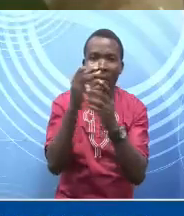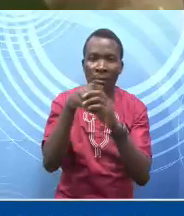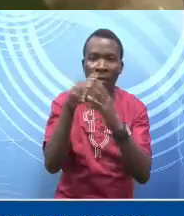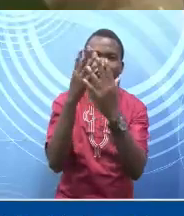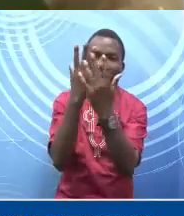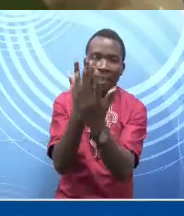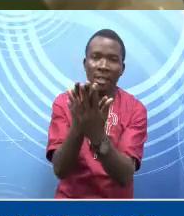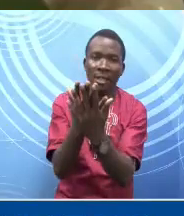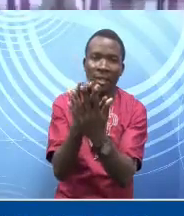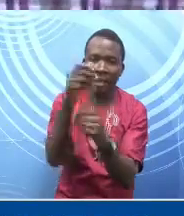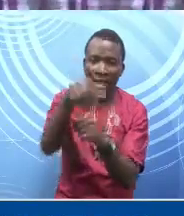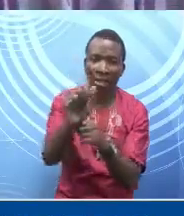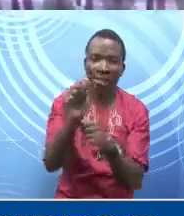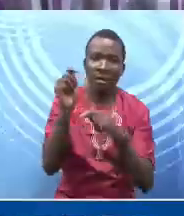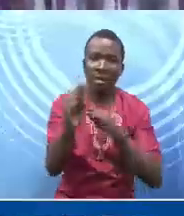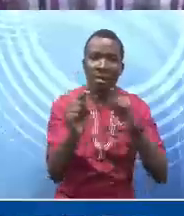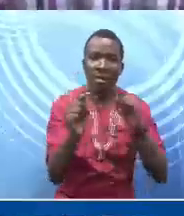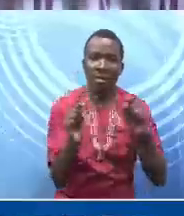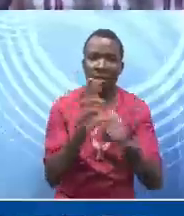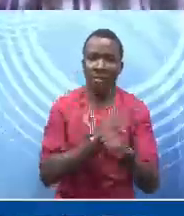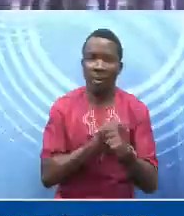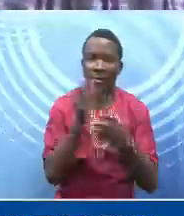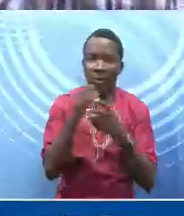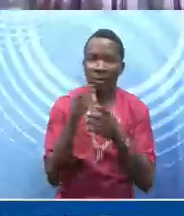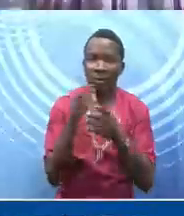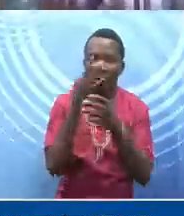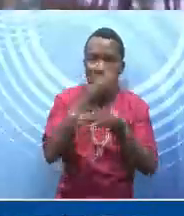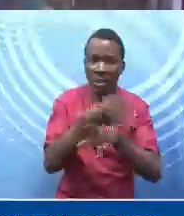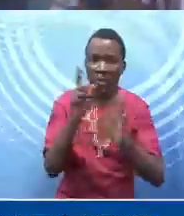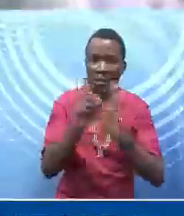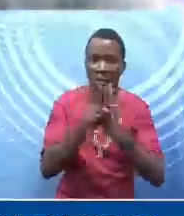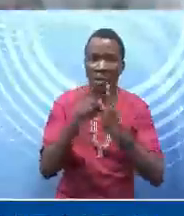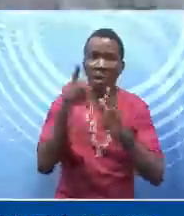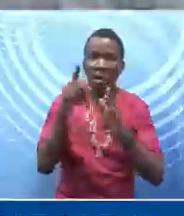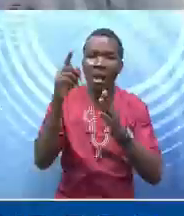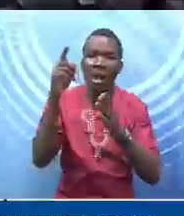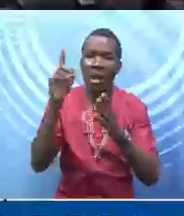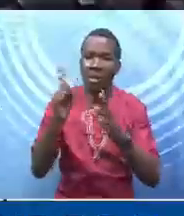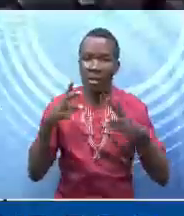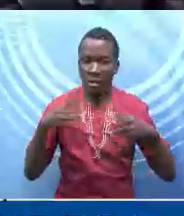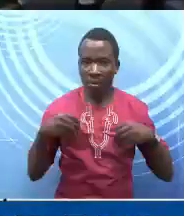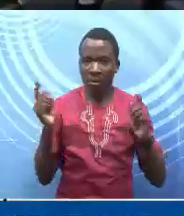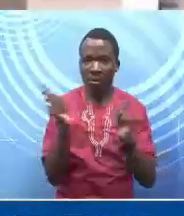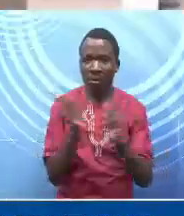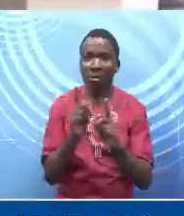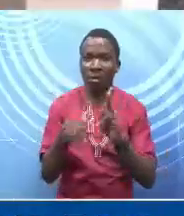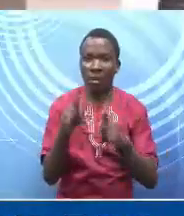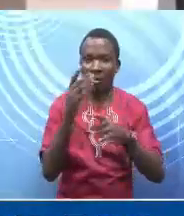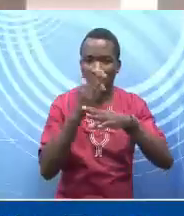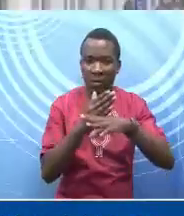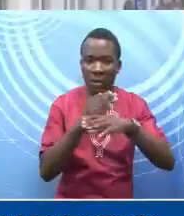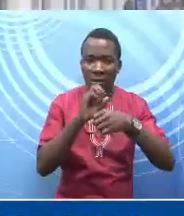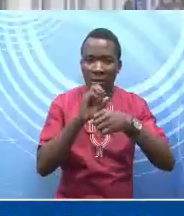gereza, nawe hakaba ashinjwa ibyaha birimo kurenga ku mategeko abuza guhura kw'abantu mu kurwanya icyorezo cya